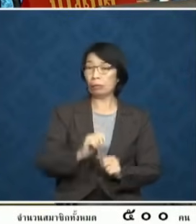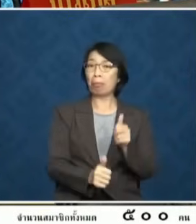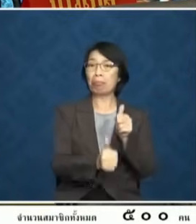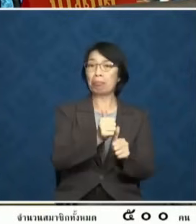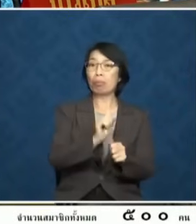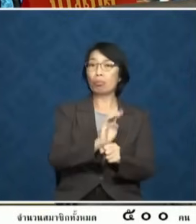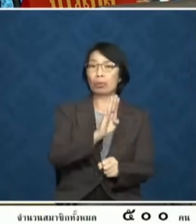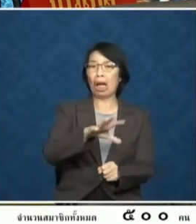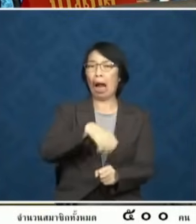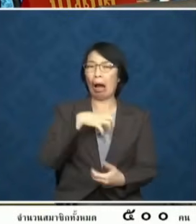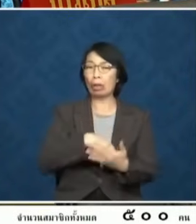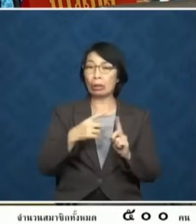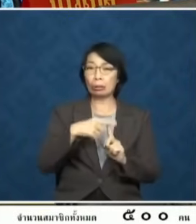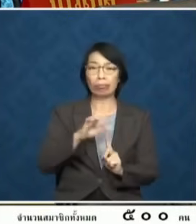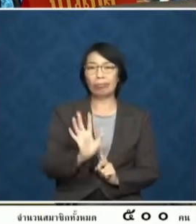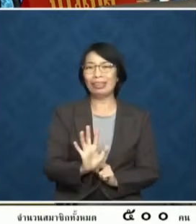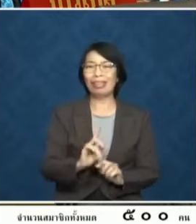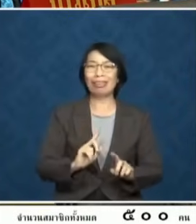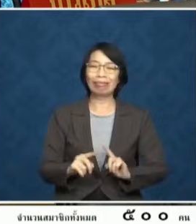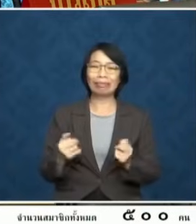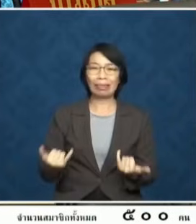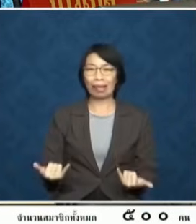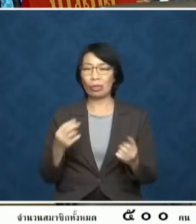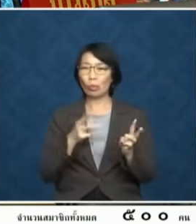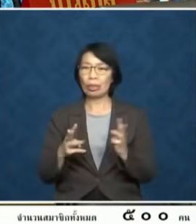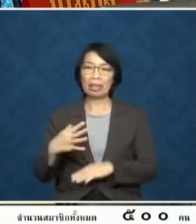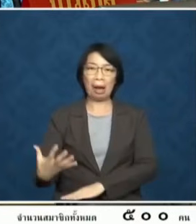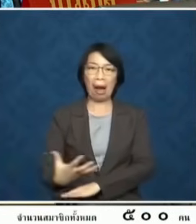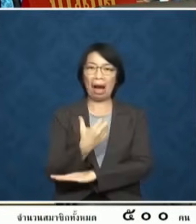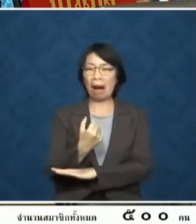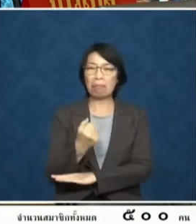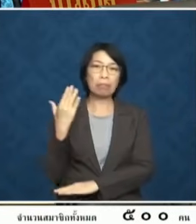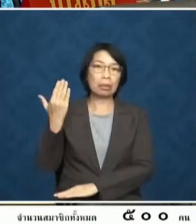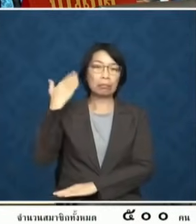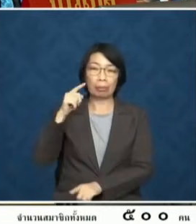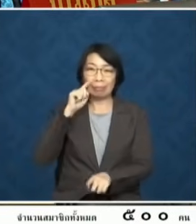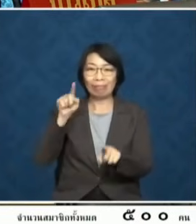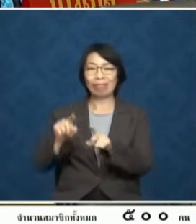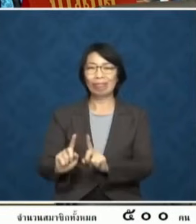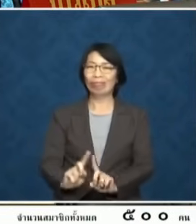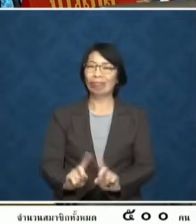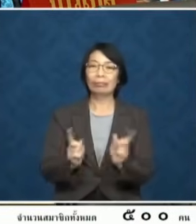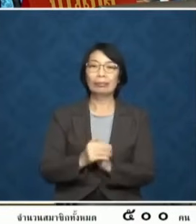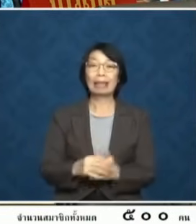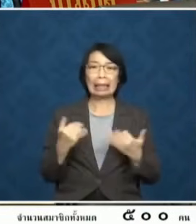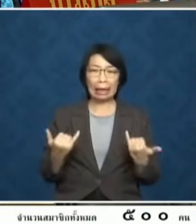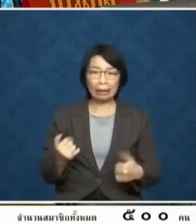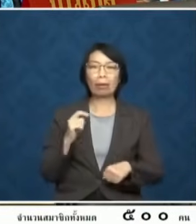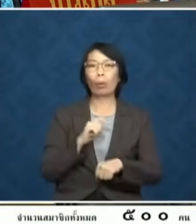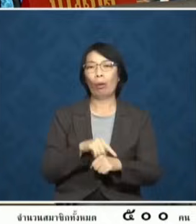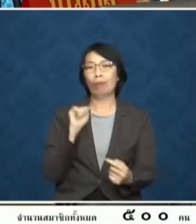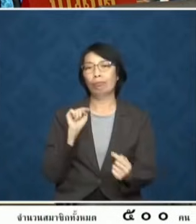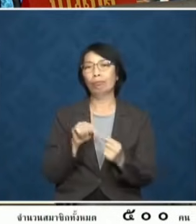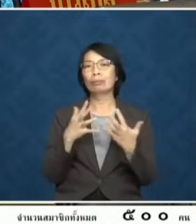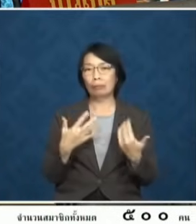เสมอไปนะคะและนี่ไม่ใช่สูตรสำเร็จของการยึดอำนาจเหมือนสมัยก่อนแล้วและถึงเวลาแล้วค่ะที่กอง